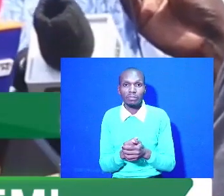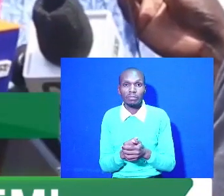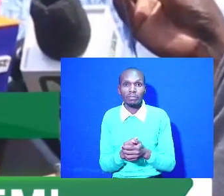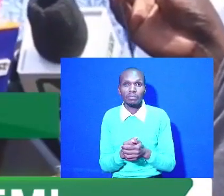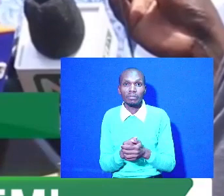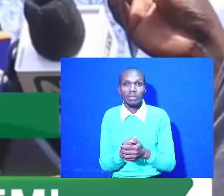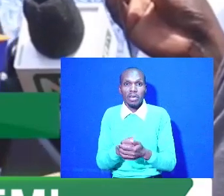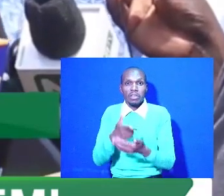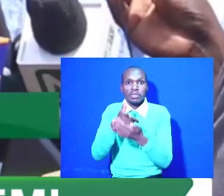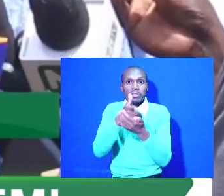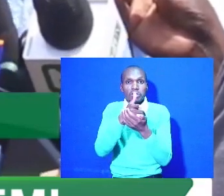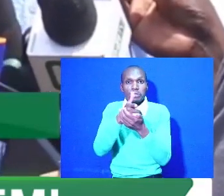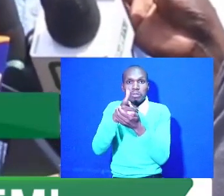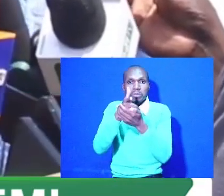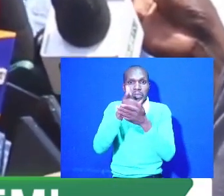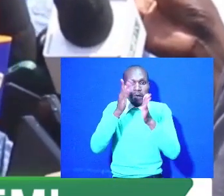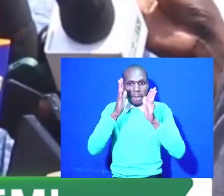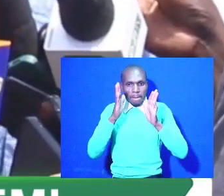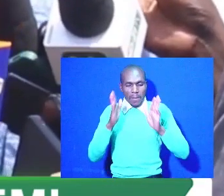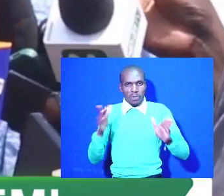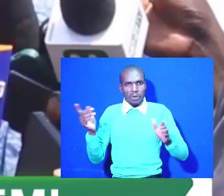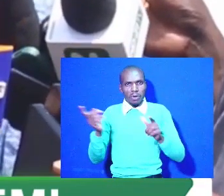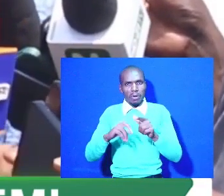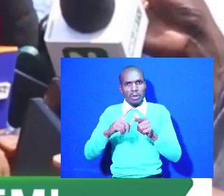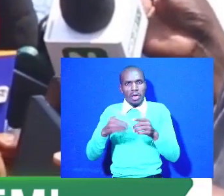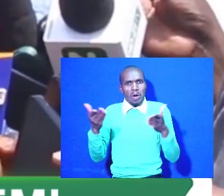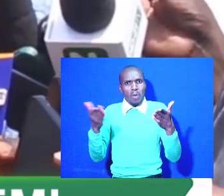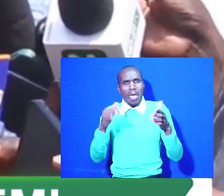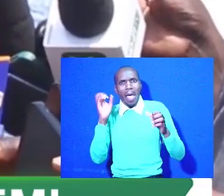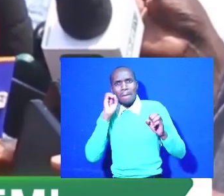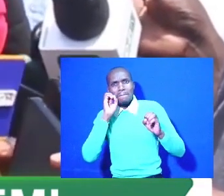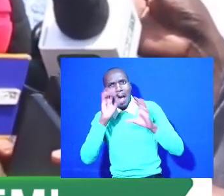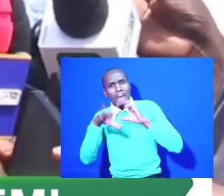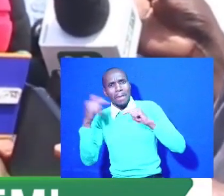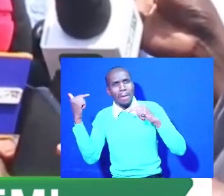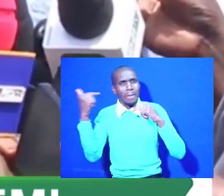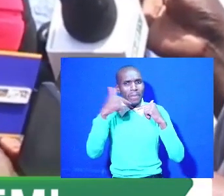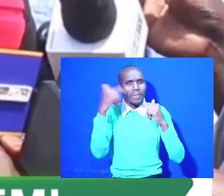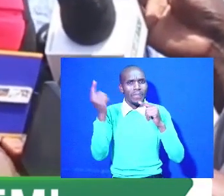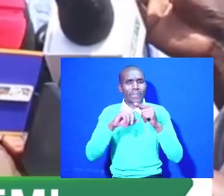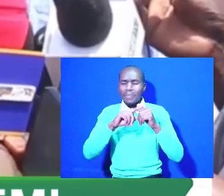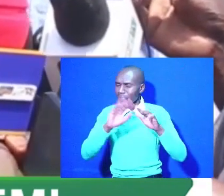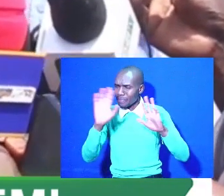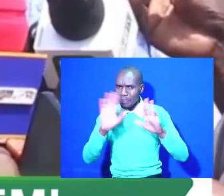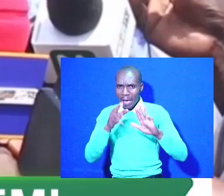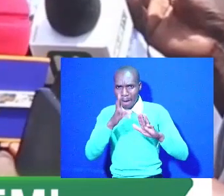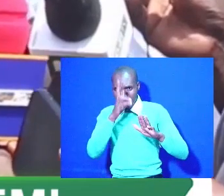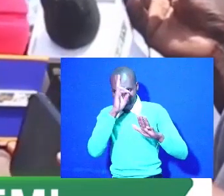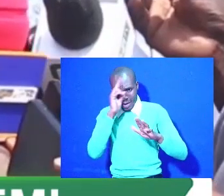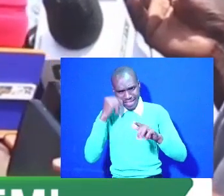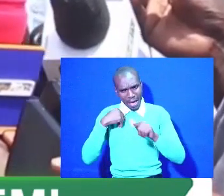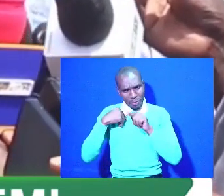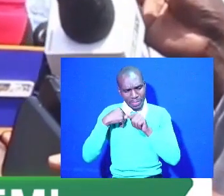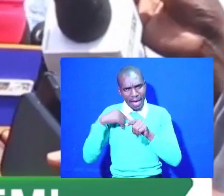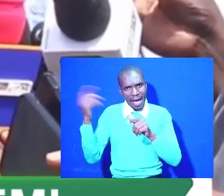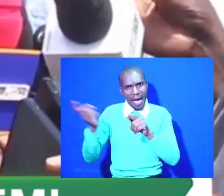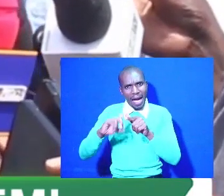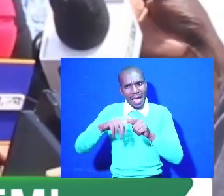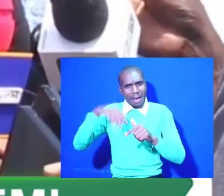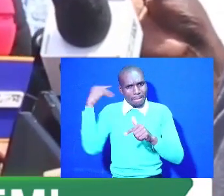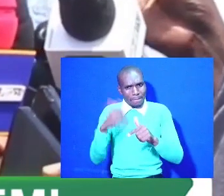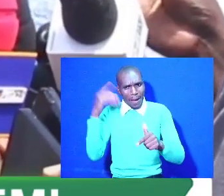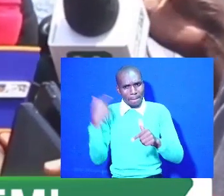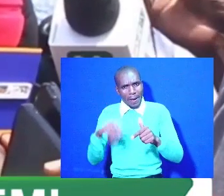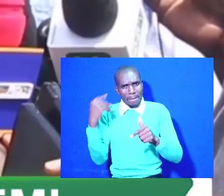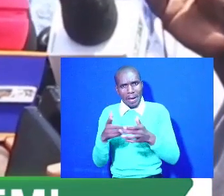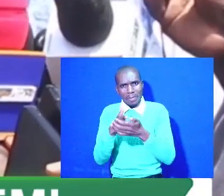kitatiba yoko kava news na nsese yere nkwana korora no ayu train waskali wako imu wako rena waita anti journalist